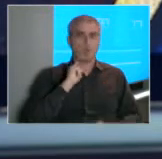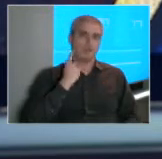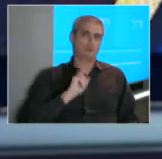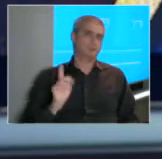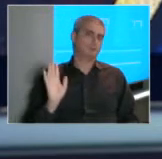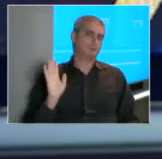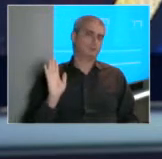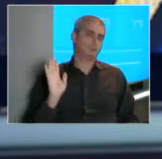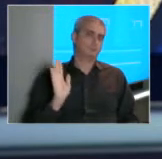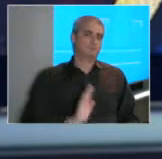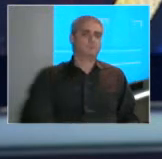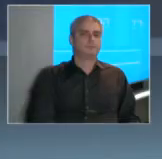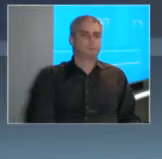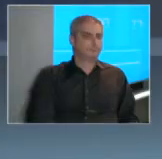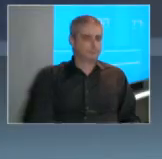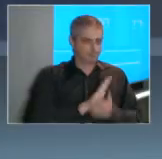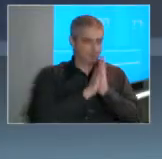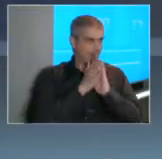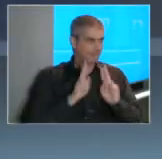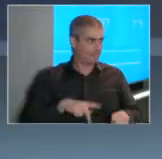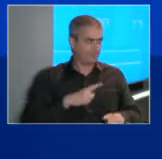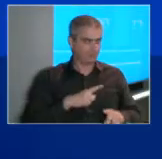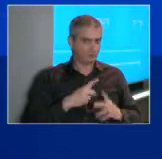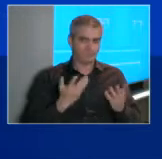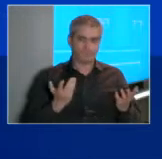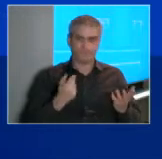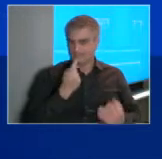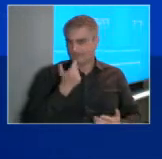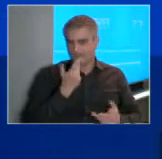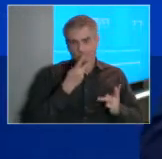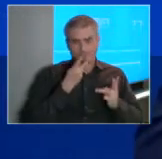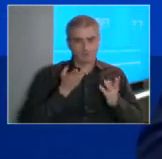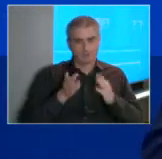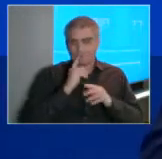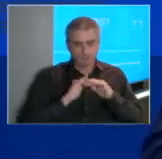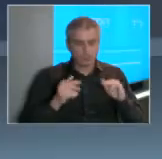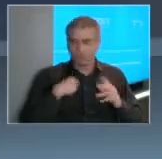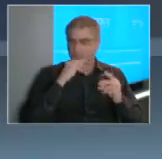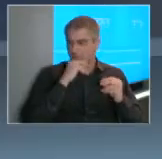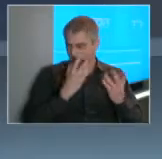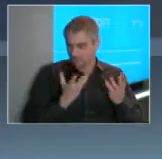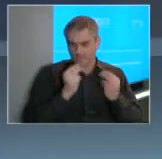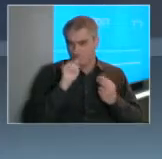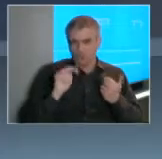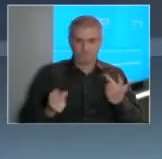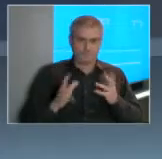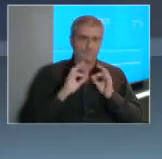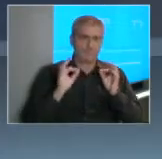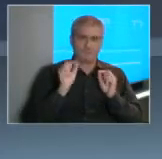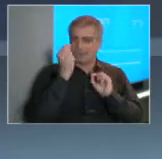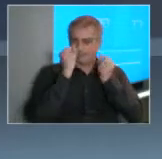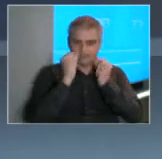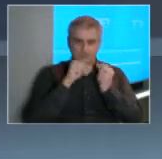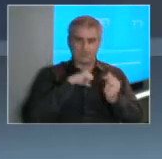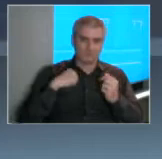חזירי. אומרי, זו מהפכה של ממש. זה קצת עבר מתחת לרדאר, אנחנו מדברים גם על המון נושאים, זה יודע, זה התחיל לכל מיני